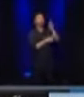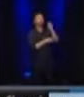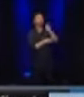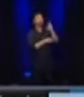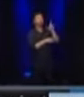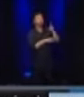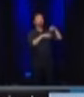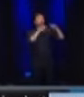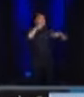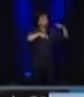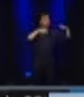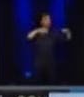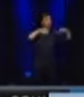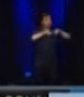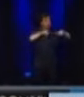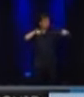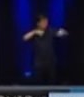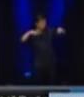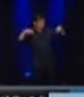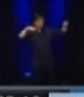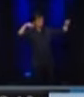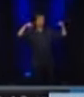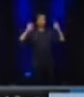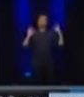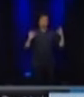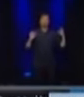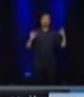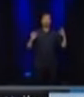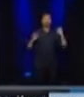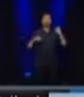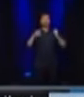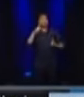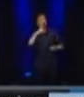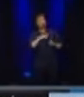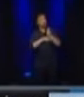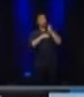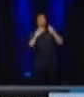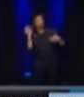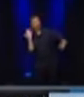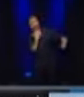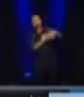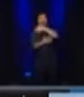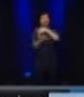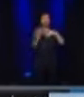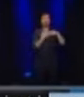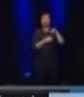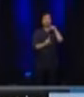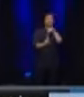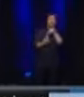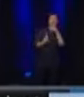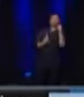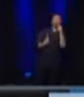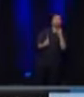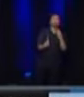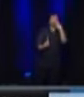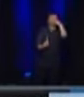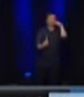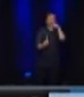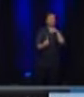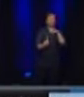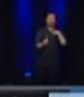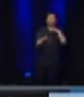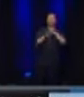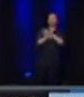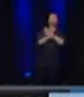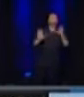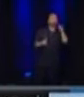une autre. C'est pas la même chose qu'un rassemblement spontané. C'est toléré, c'est pas recommandé. Bien, ce